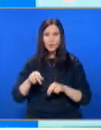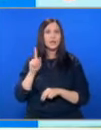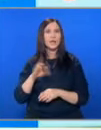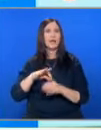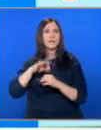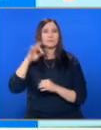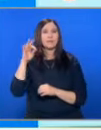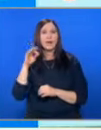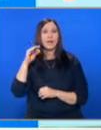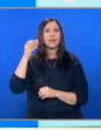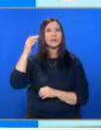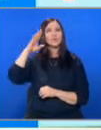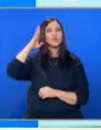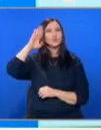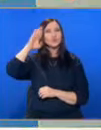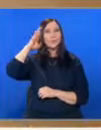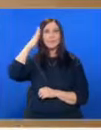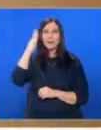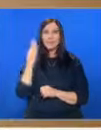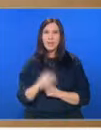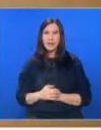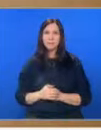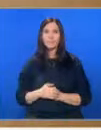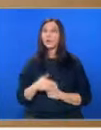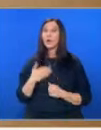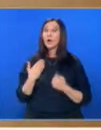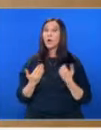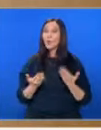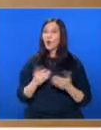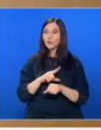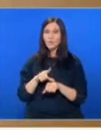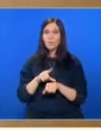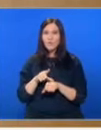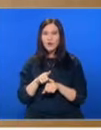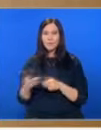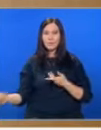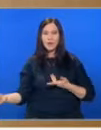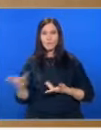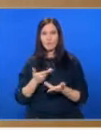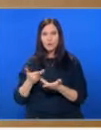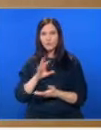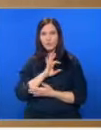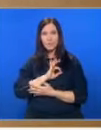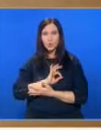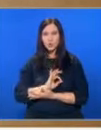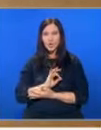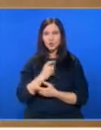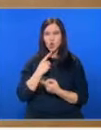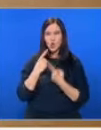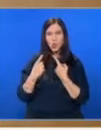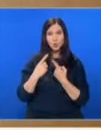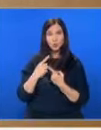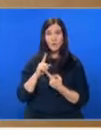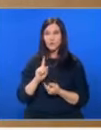да избере служебен премиер. Когато по време на преговорите получаваш условия, които